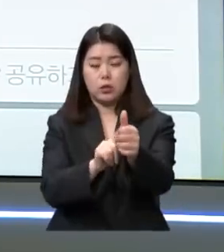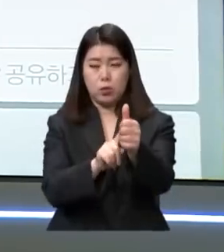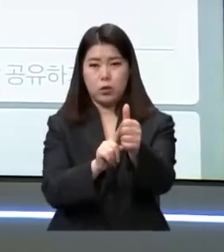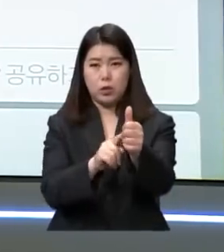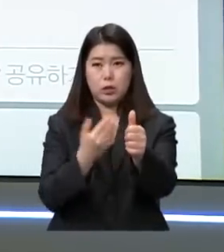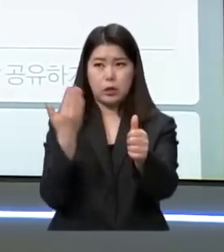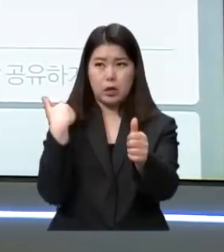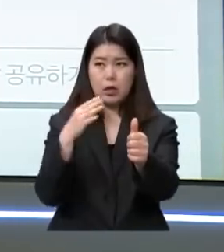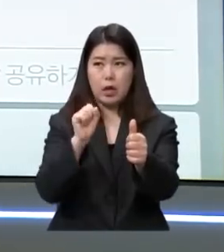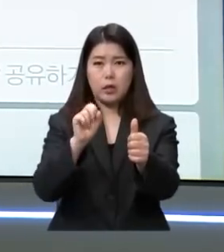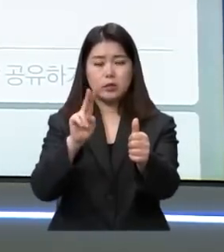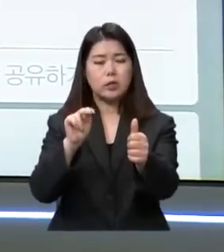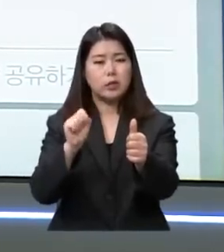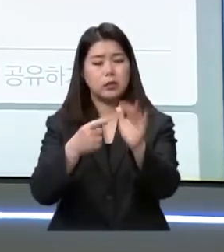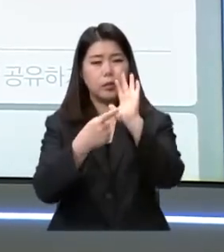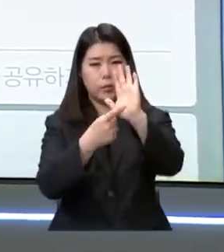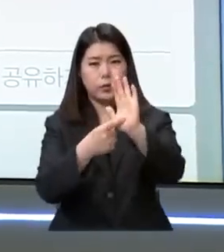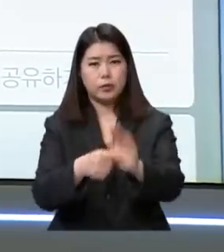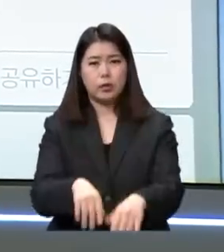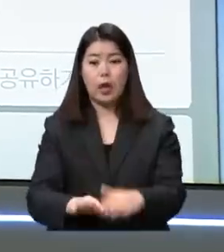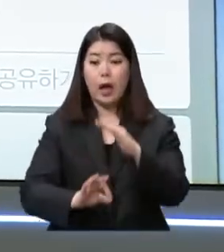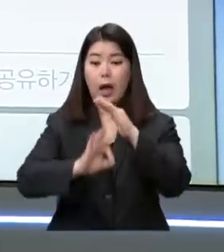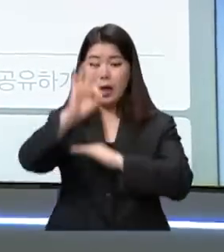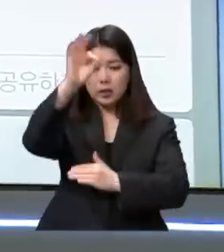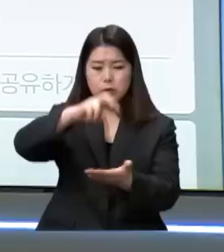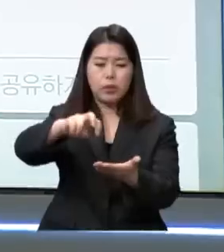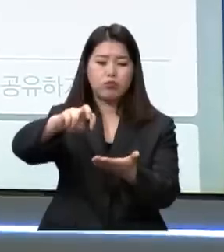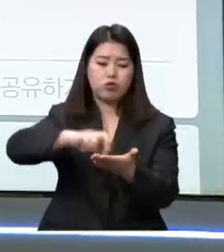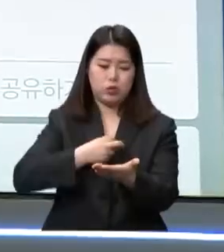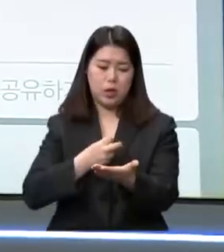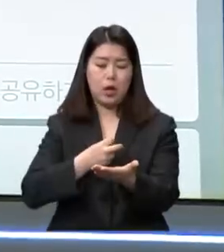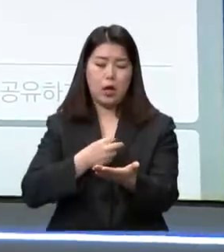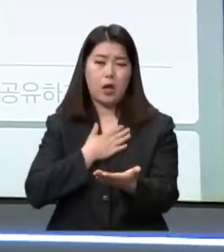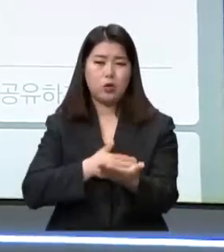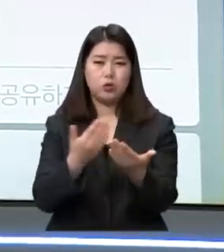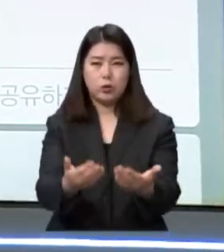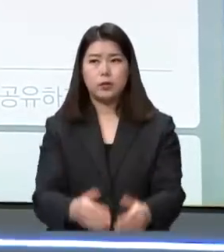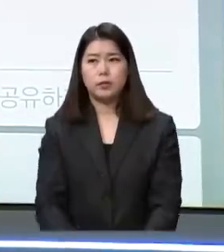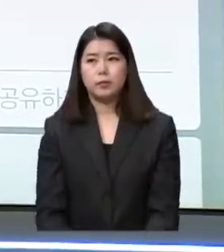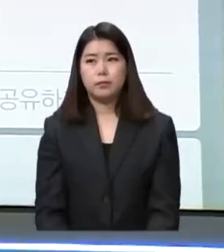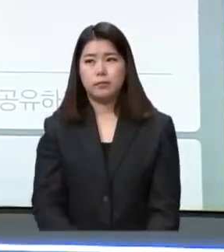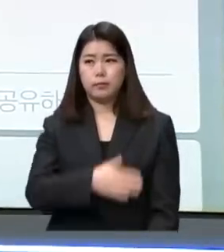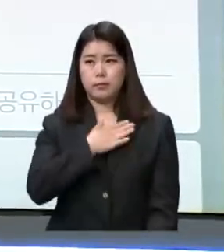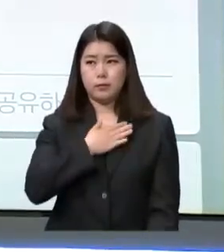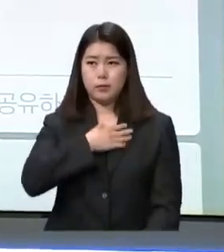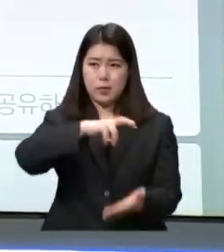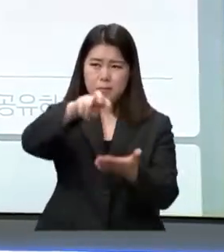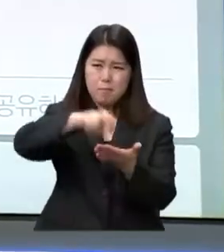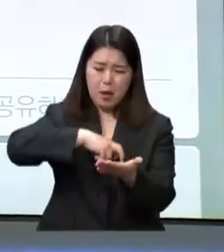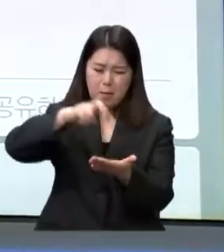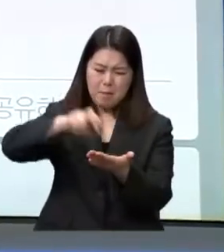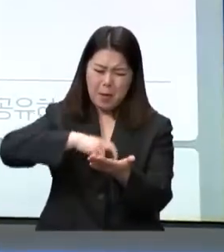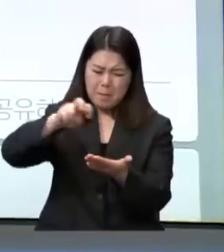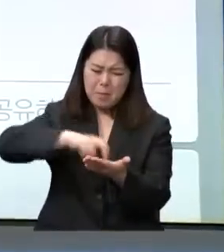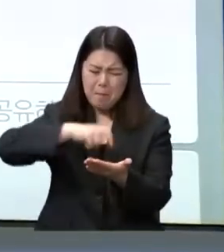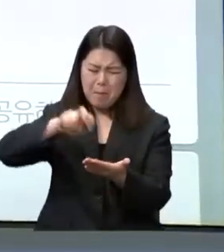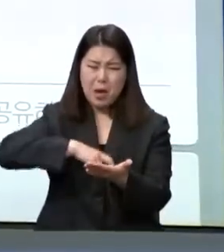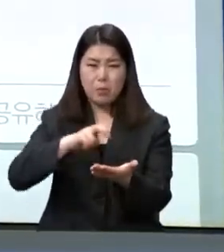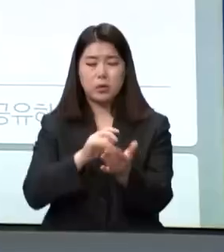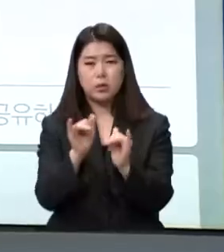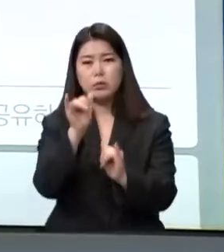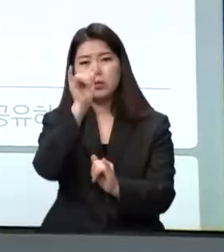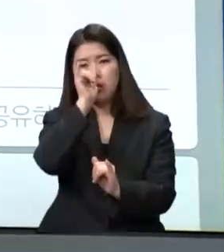sns에 이런 글을 올렸습니다 아침에 받은 문자 하나 소개한다 저에게 지속적으로 문자를 보내시는 분이 있는데